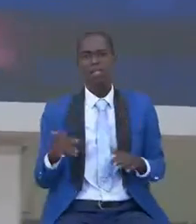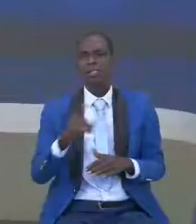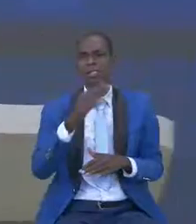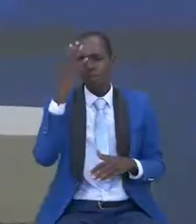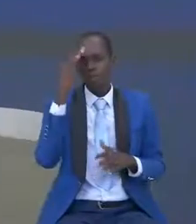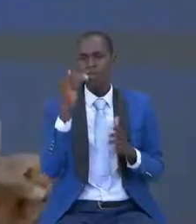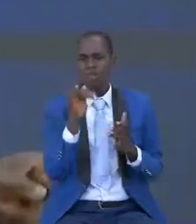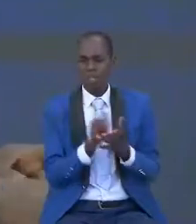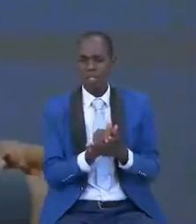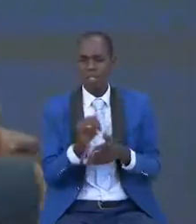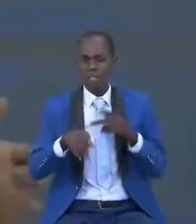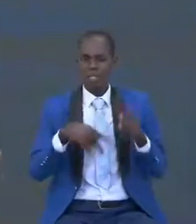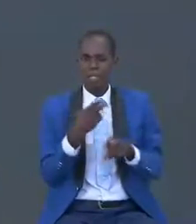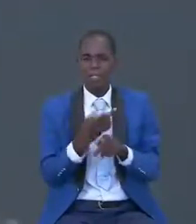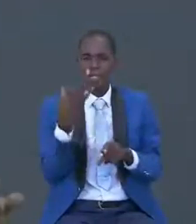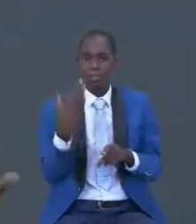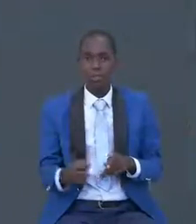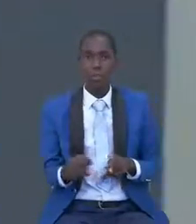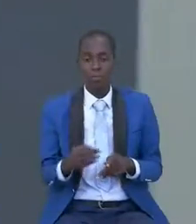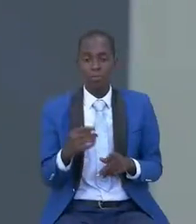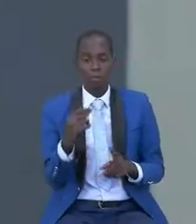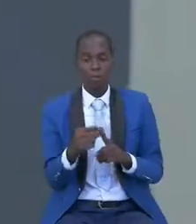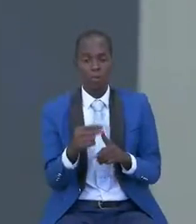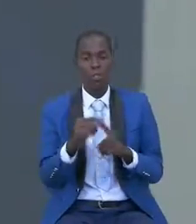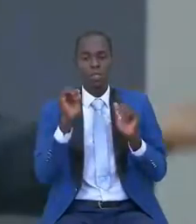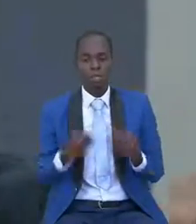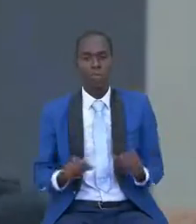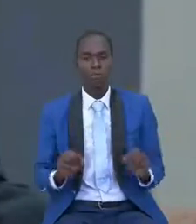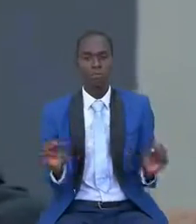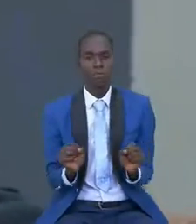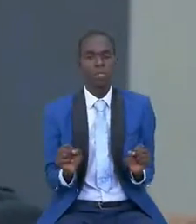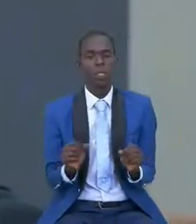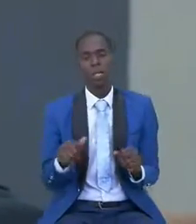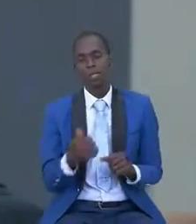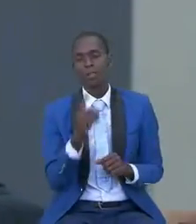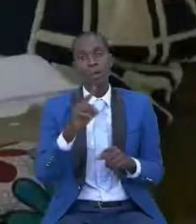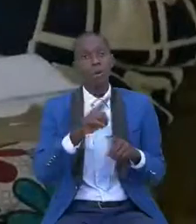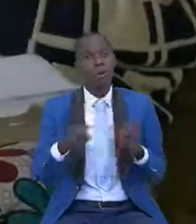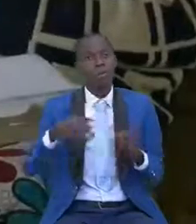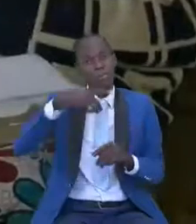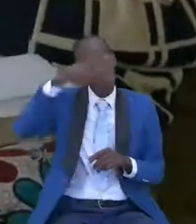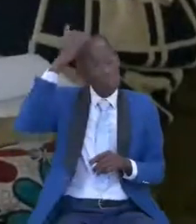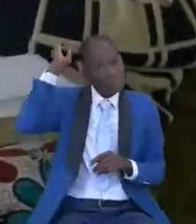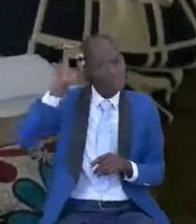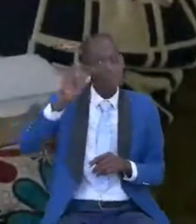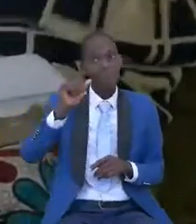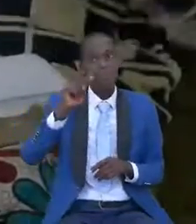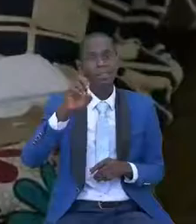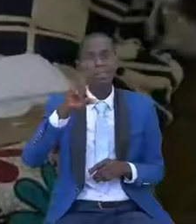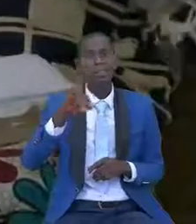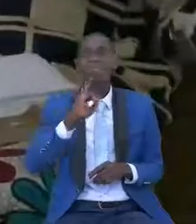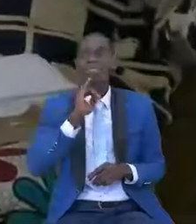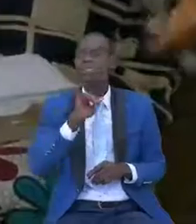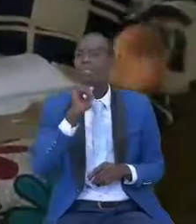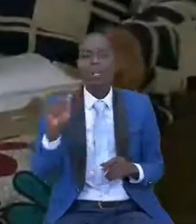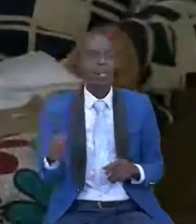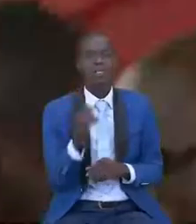ça peut avoir tout homme, mais Daniel n'était pas n'importe qui. Et toi, tu n'es pas n'importe qui.